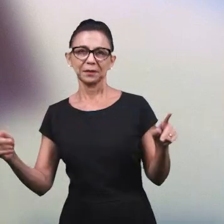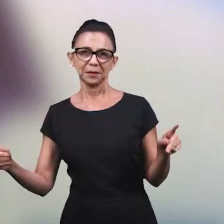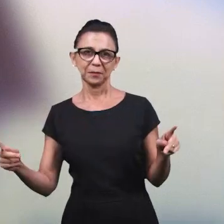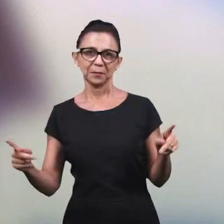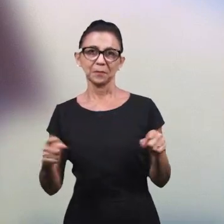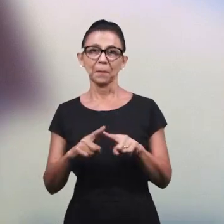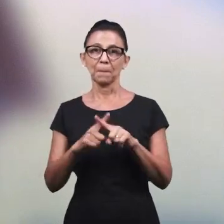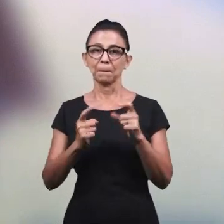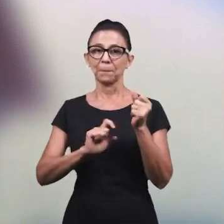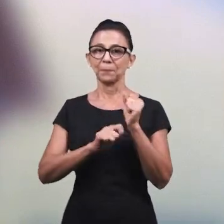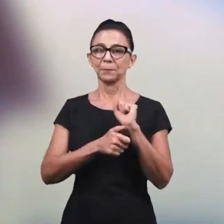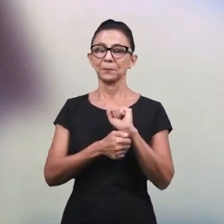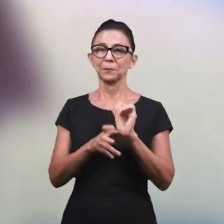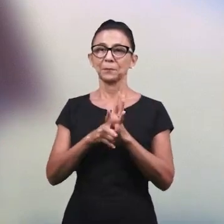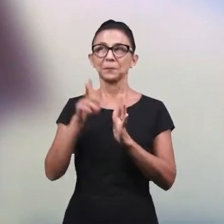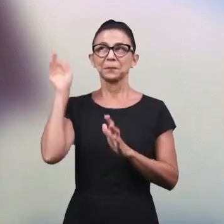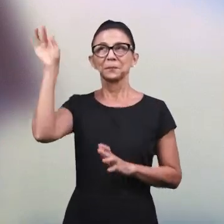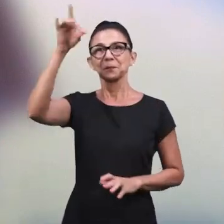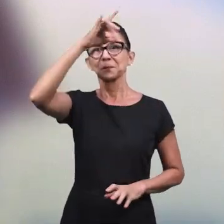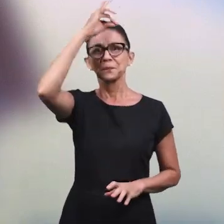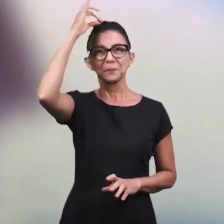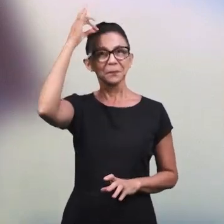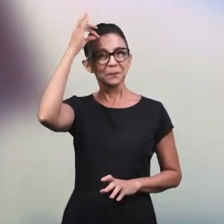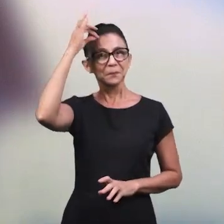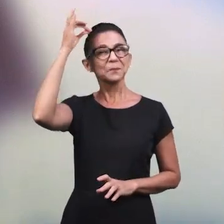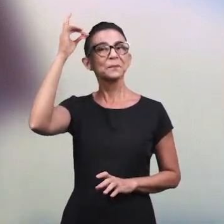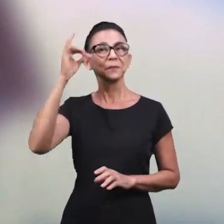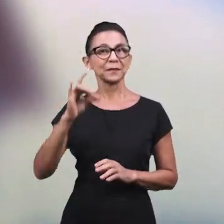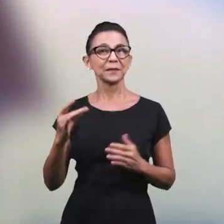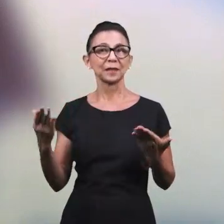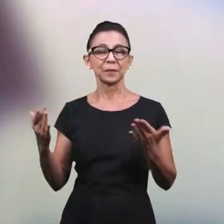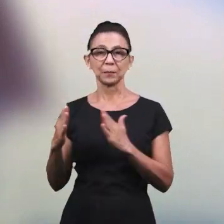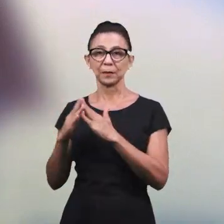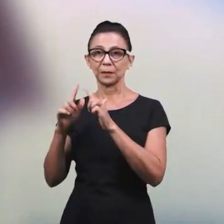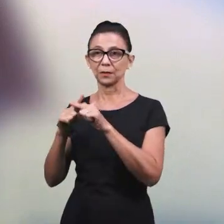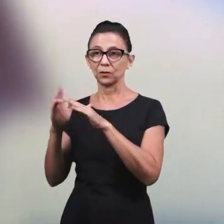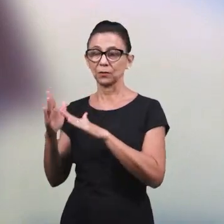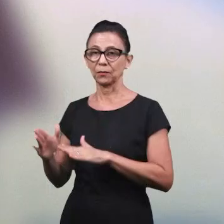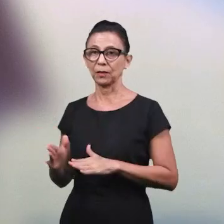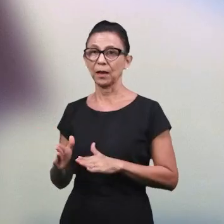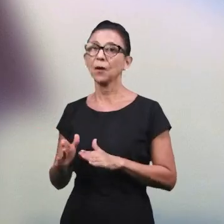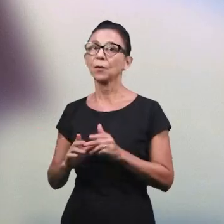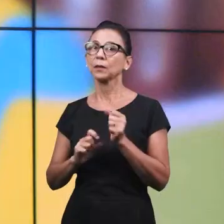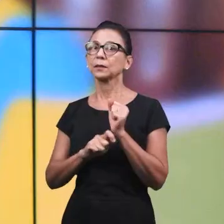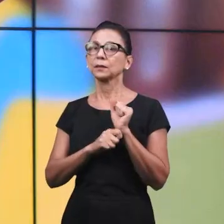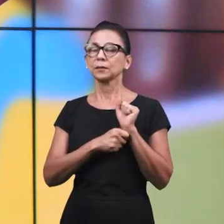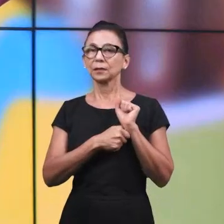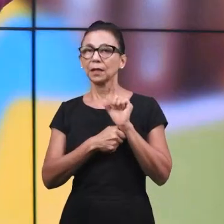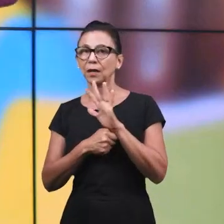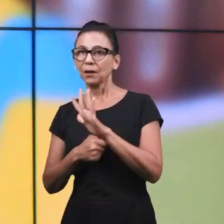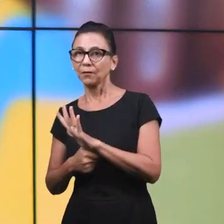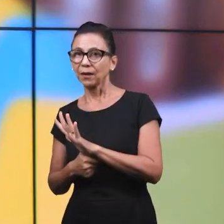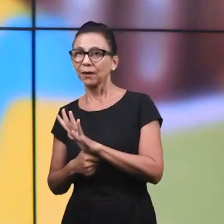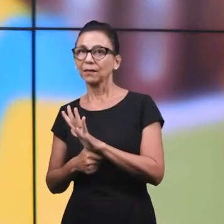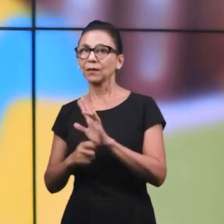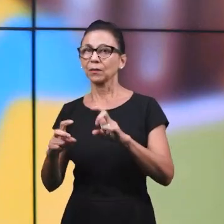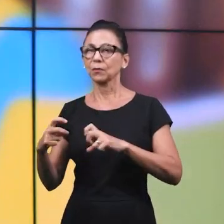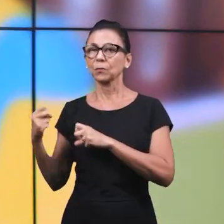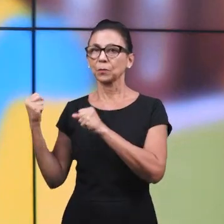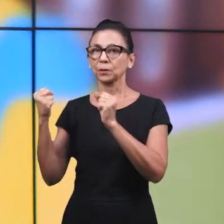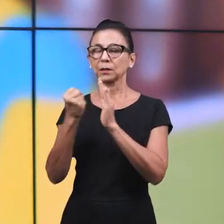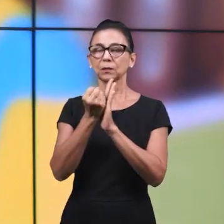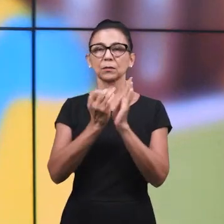Saint-Esprit pour l'Église fidèle. Et nous savons, le sang de Jésus a le pouvoir pour nous sauver. Les